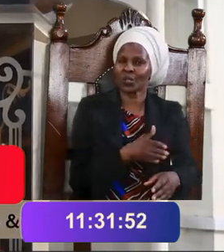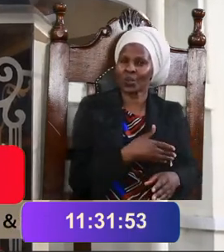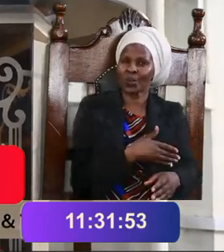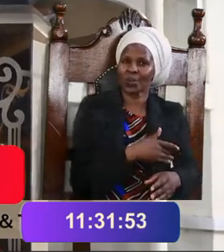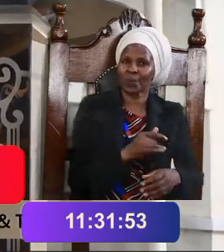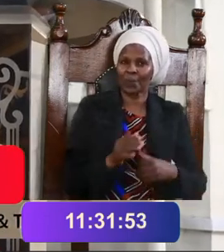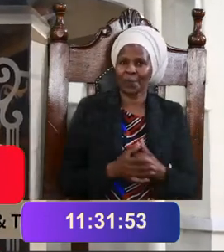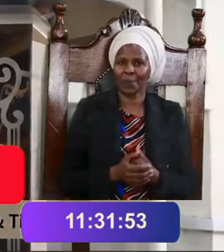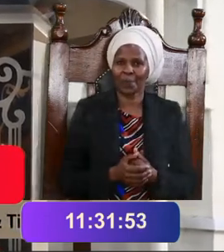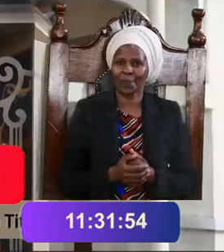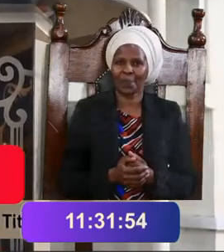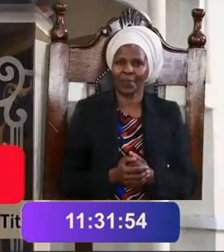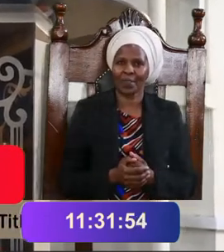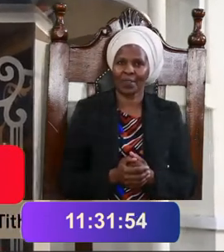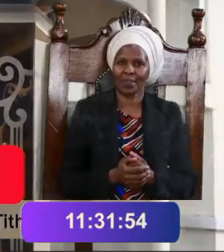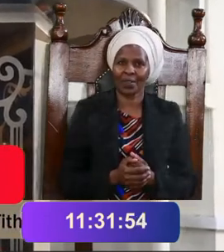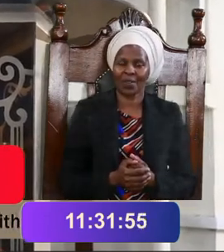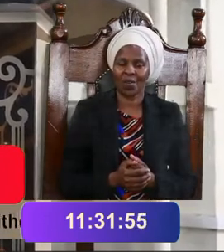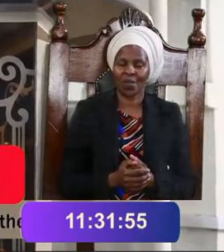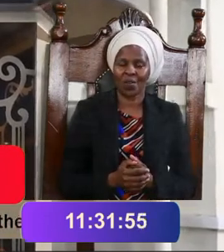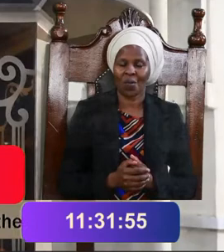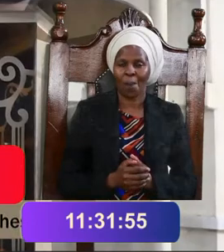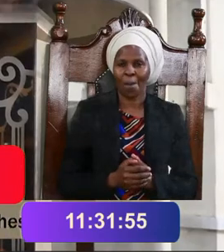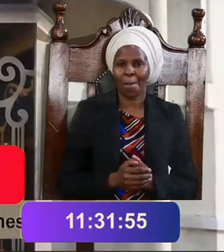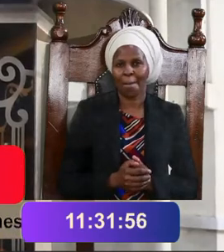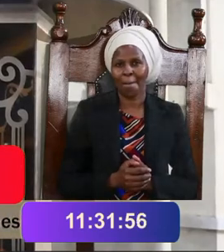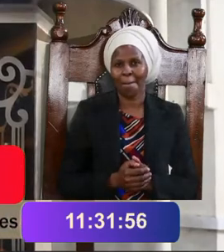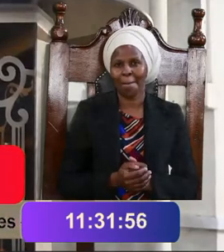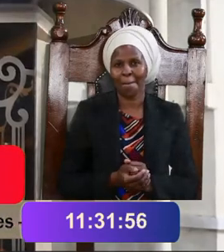mema. Ubeti mmoja peke yake tafadhali.